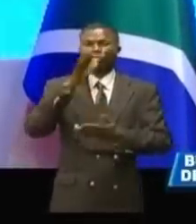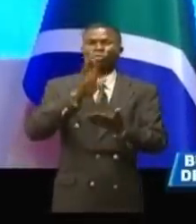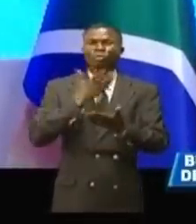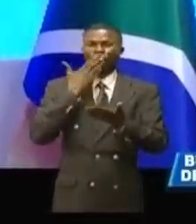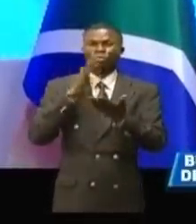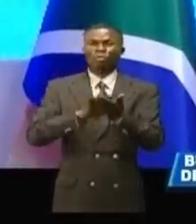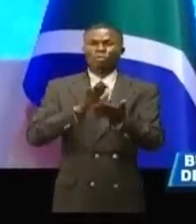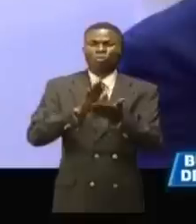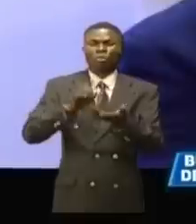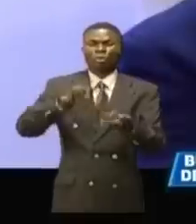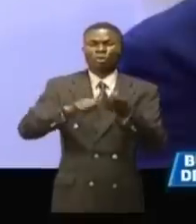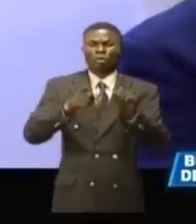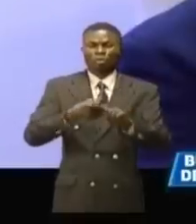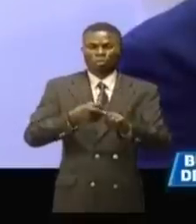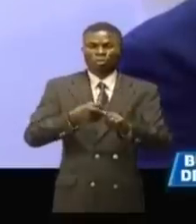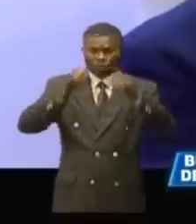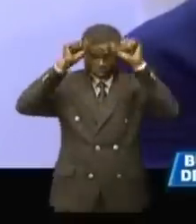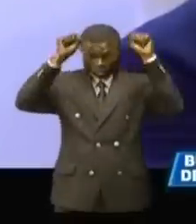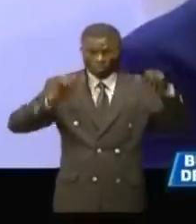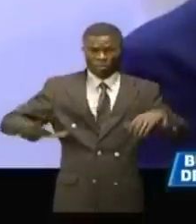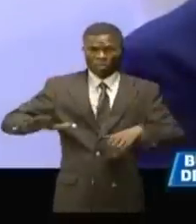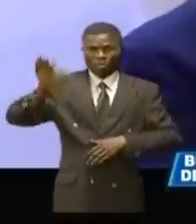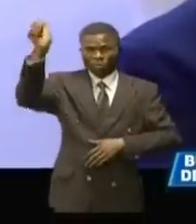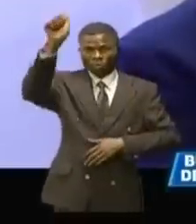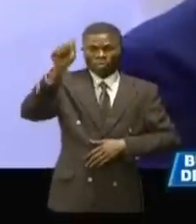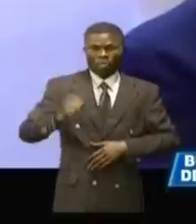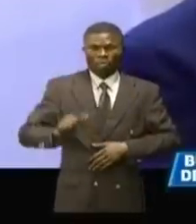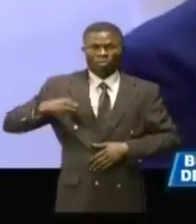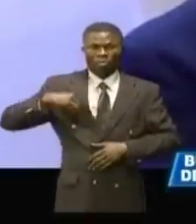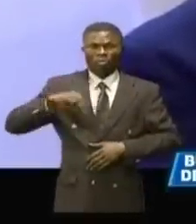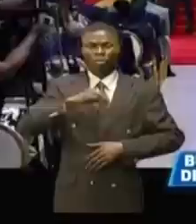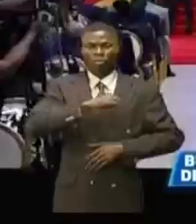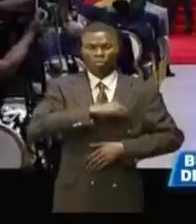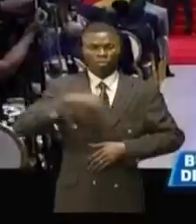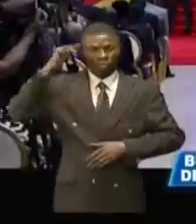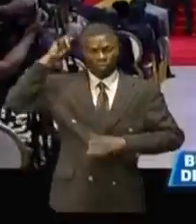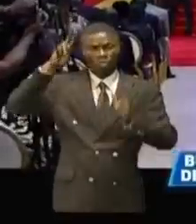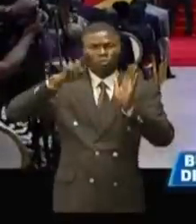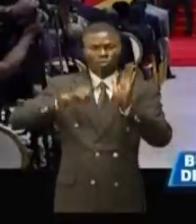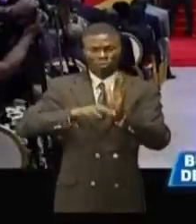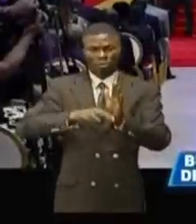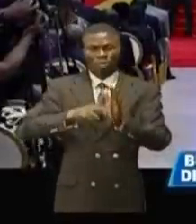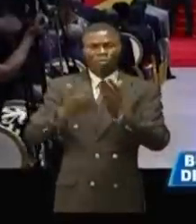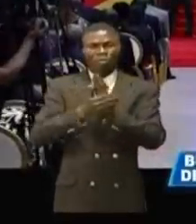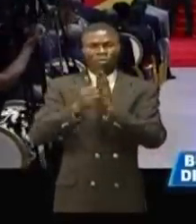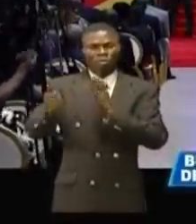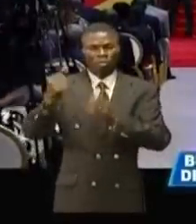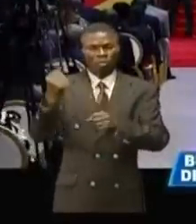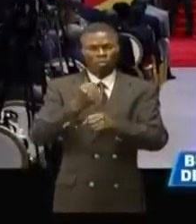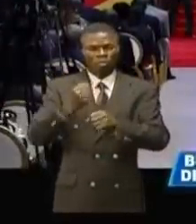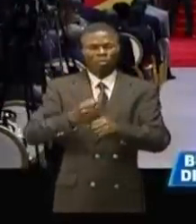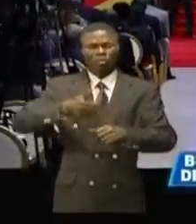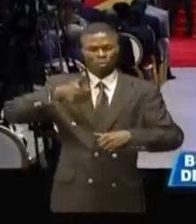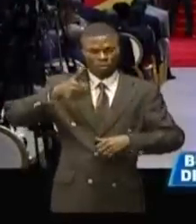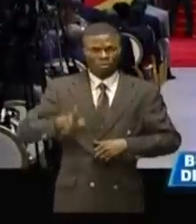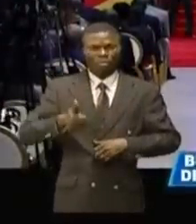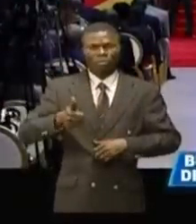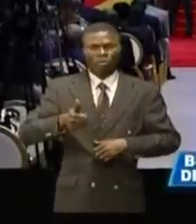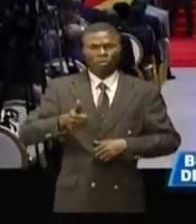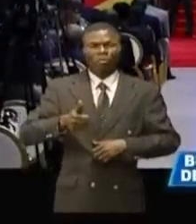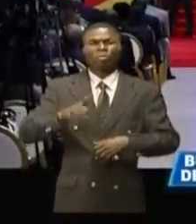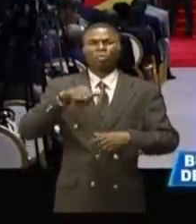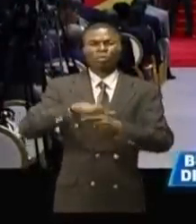homologue sud-africain de sa présence, les membres du gouvernement et les experts pour la qualité de leur travail, circonscrit